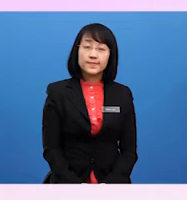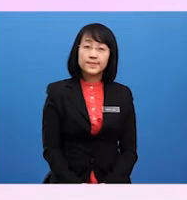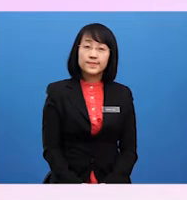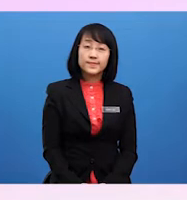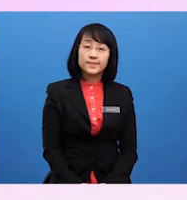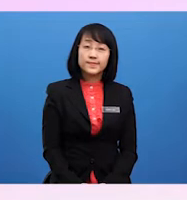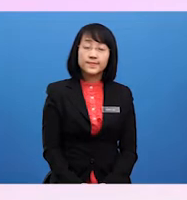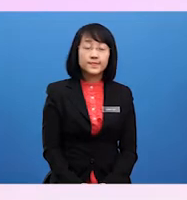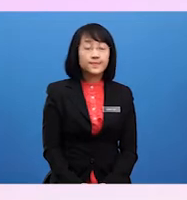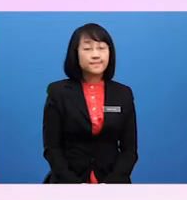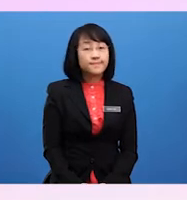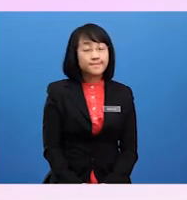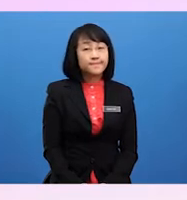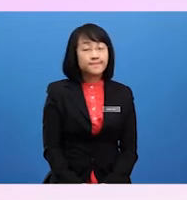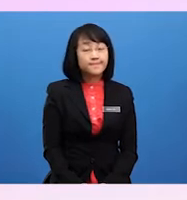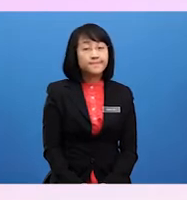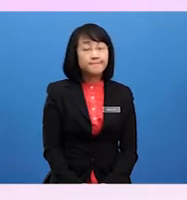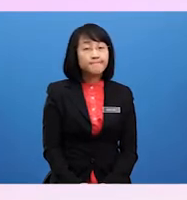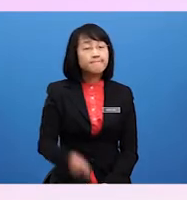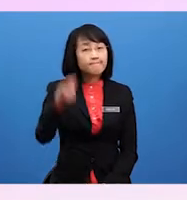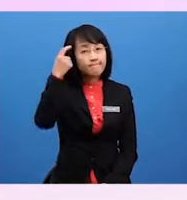sepatutnya Aiman lakukan?